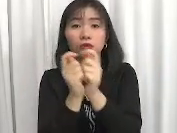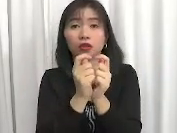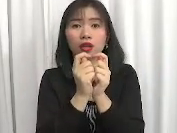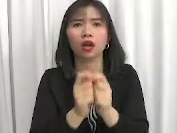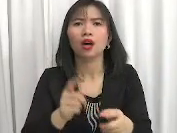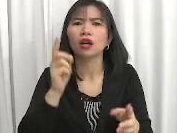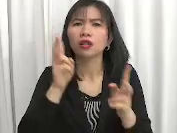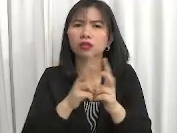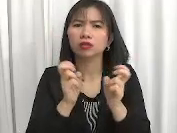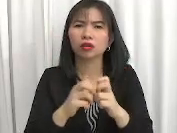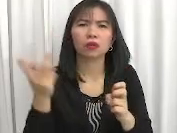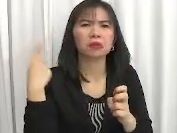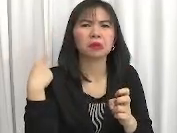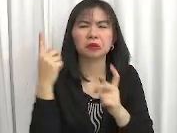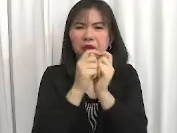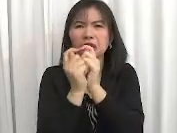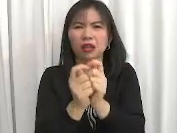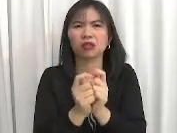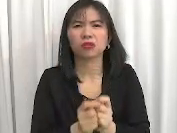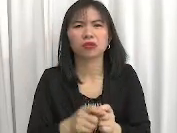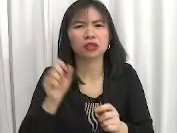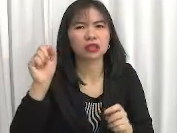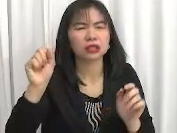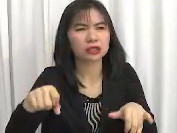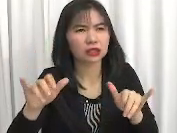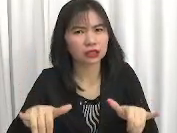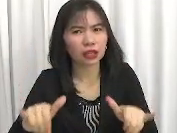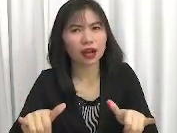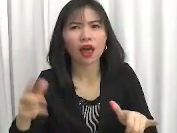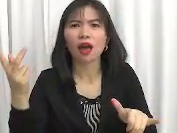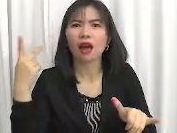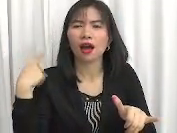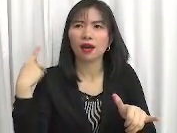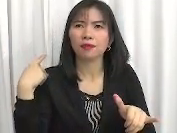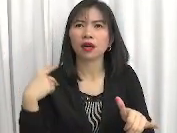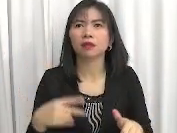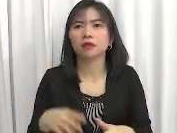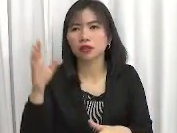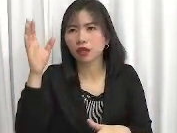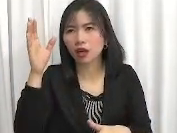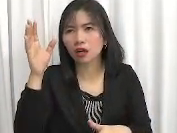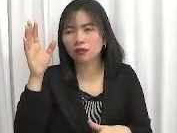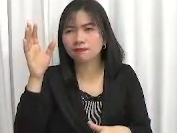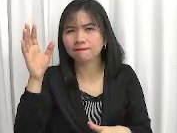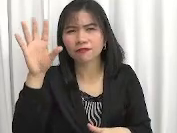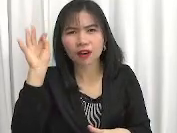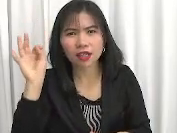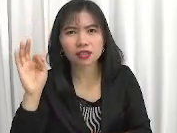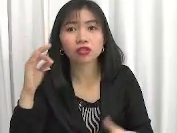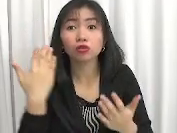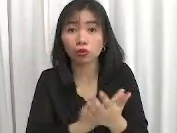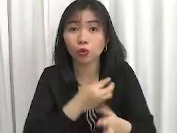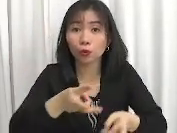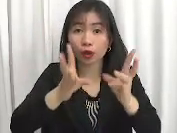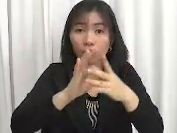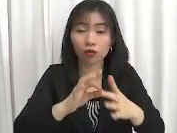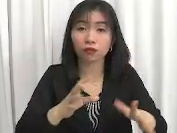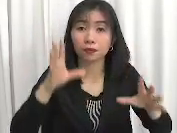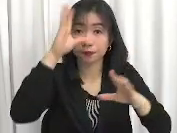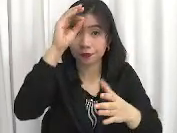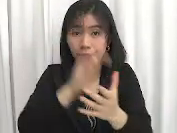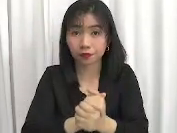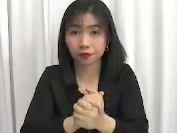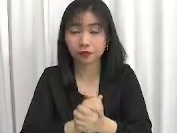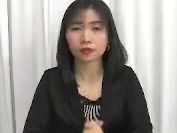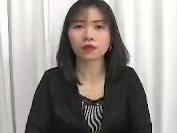nagkakasama, meron pa rin palang mga bagay na hindi mo pa, na nadidiscover mo. Yeah, yeah. Lalo na yung mga hindi talaga nagkakasama. Oh, so,